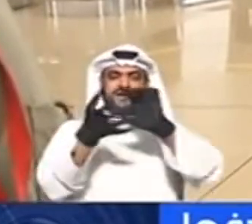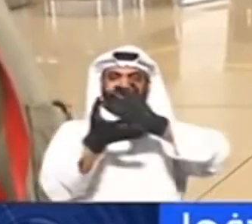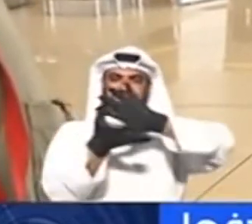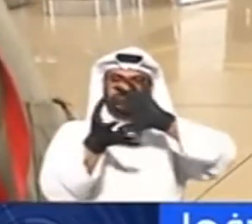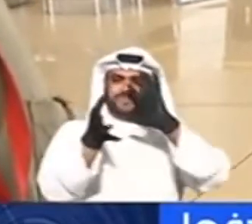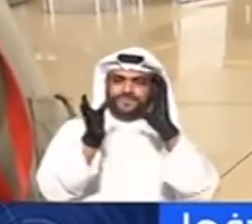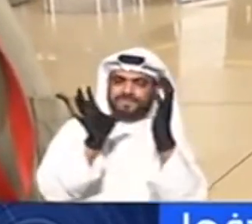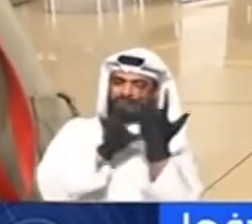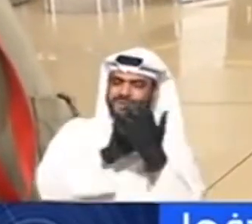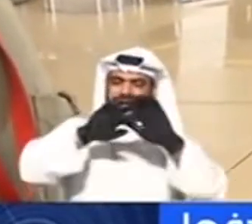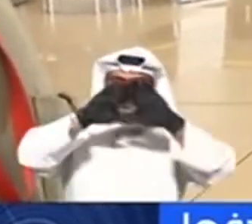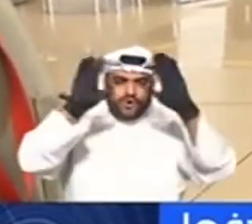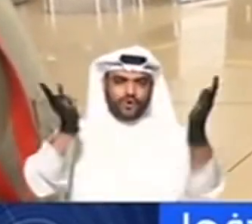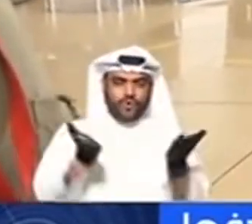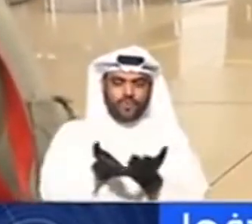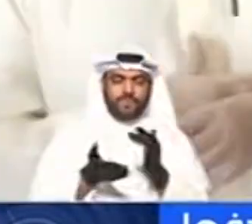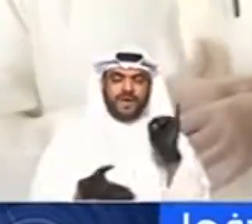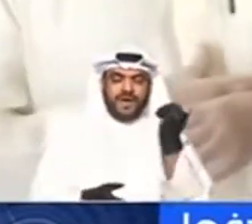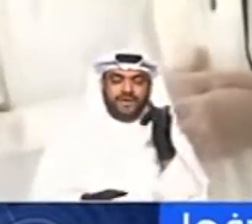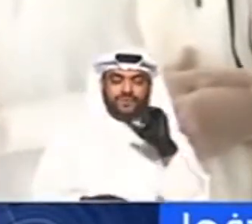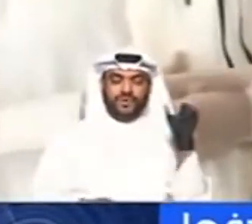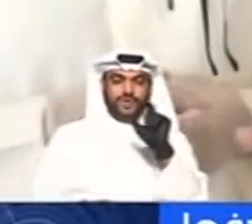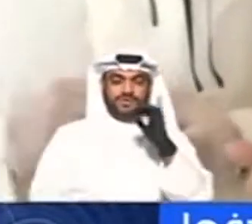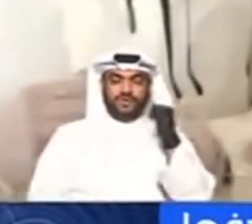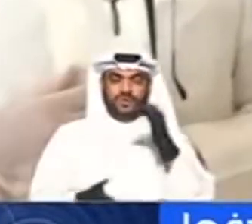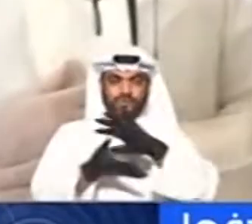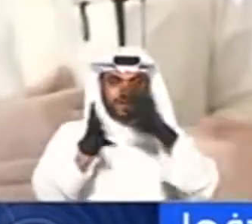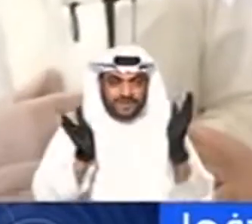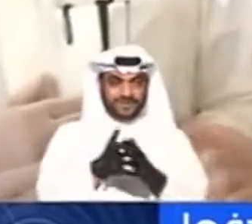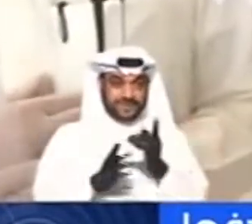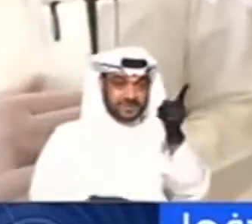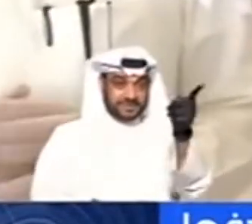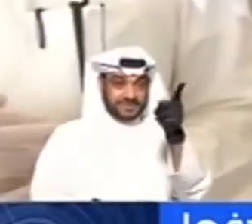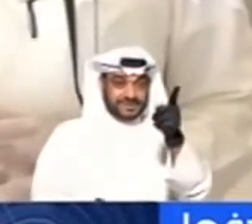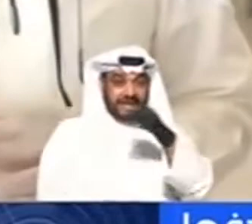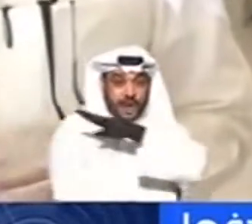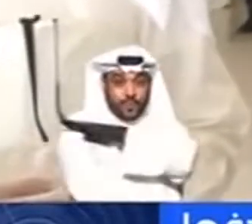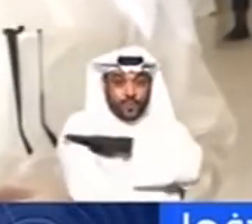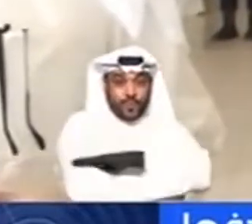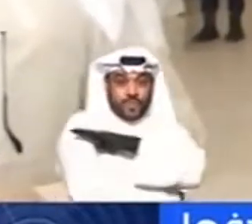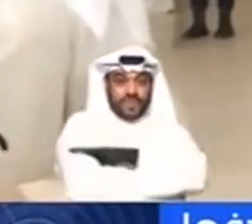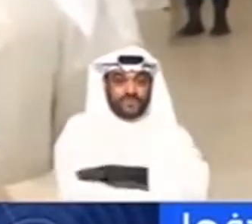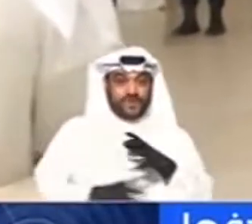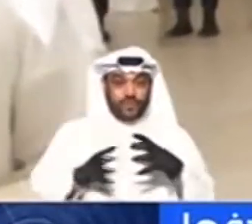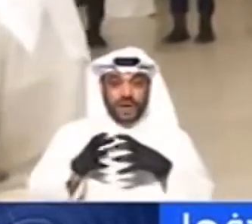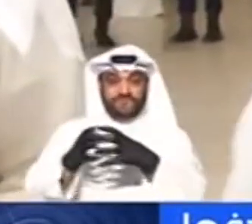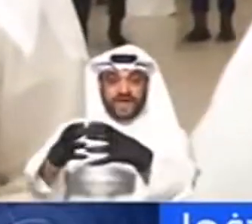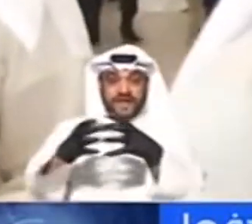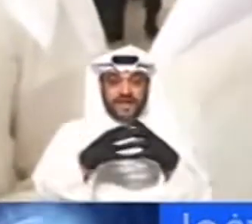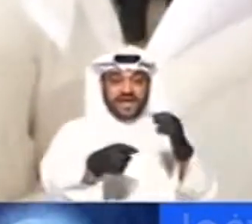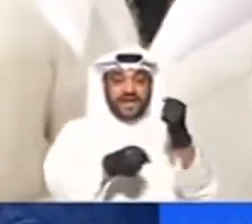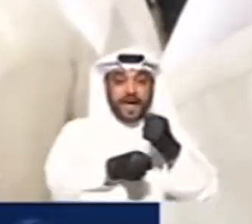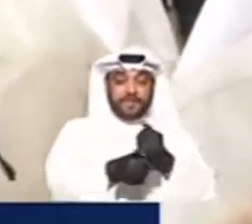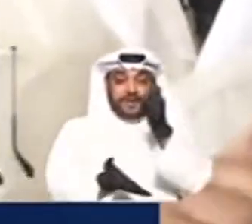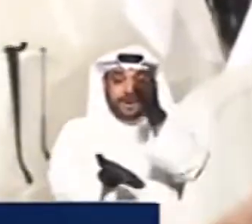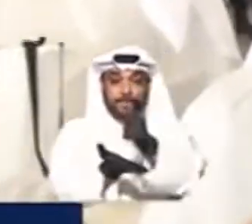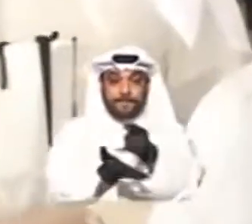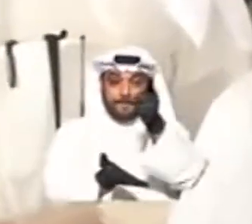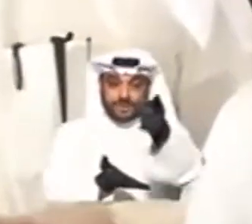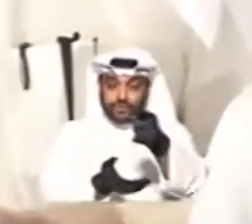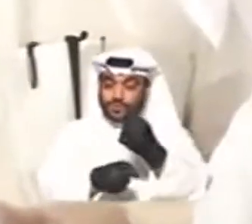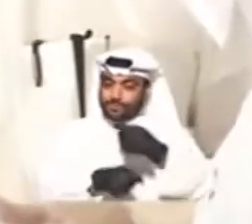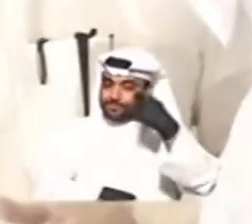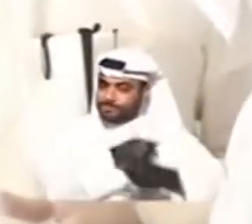الأمة الإسلامية وعن البشرية جمعاء. يعني هذا الفريق العامل بكافة قطاعاته هم المسؤولين